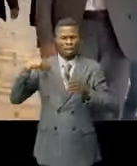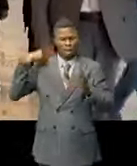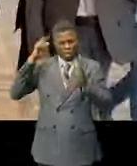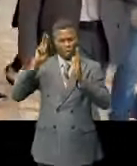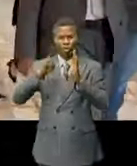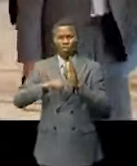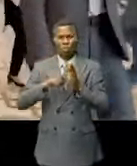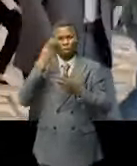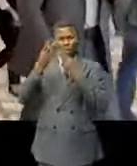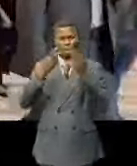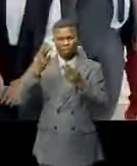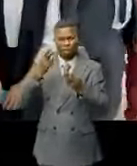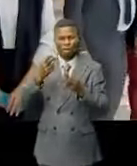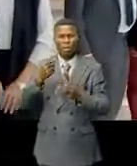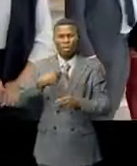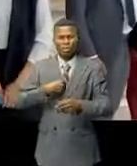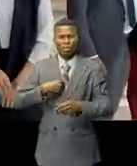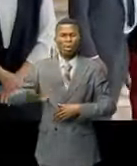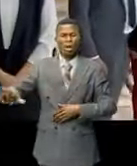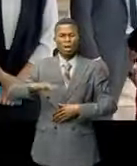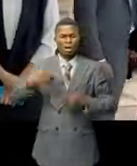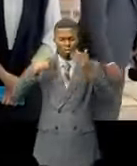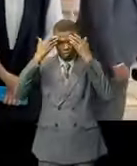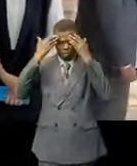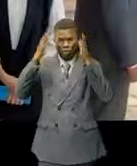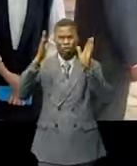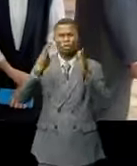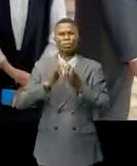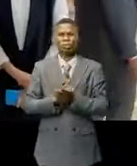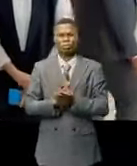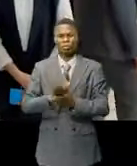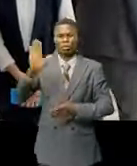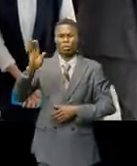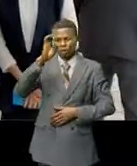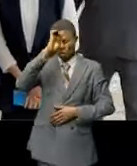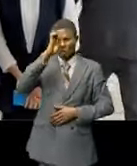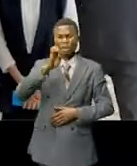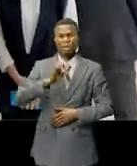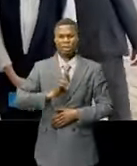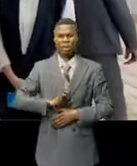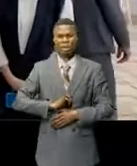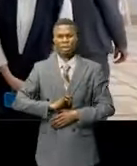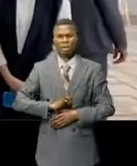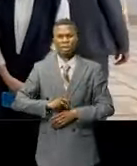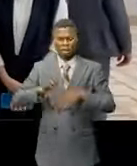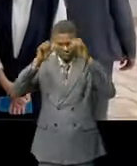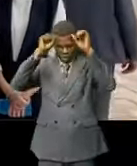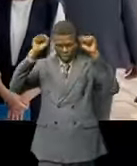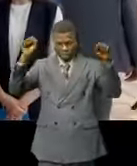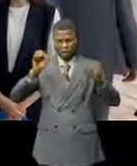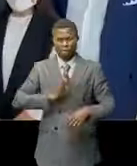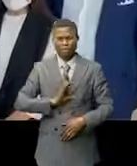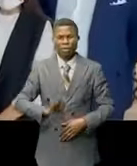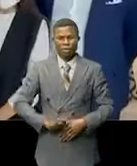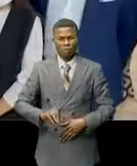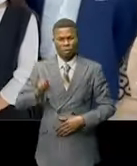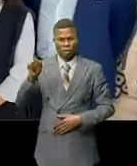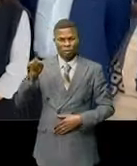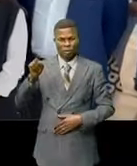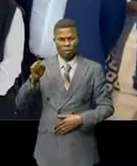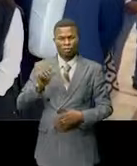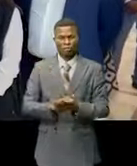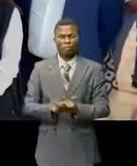Ma visite fait suite à la visite de son Excellence, Monsieur le Président Félix-Antoine Tshisekedi.